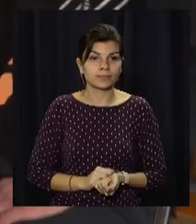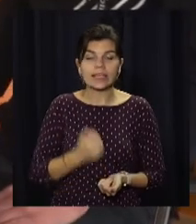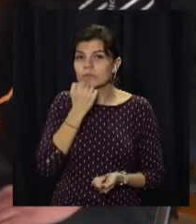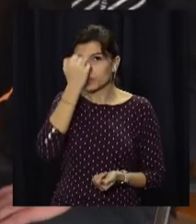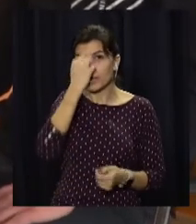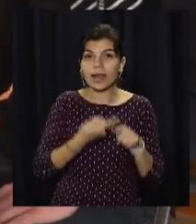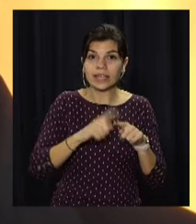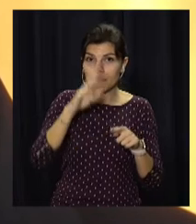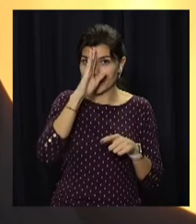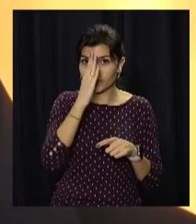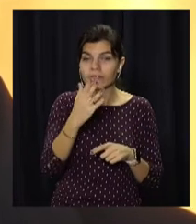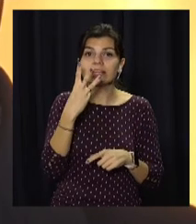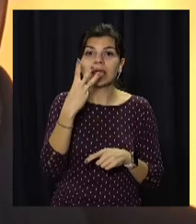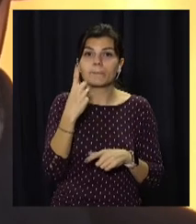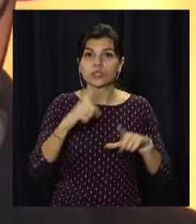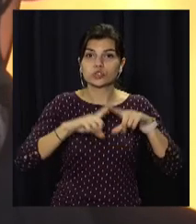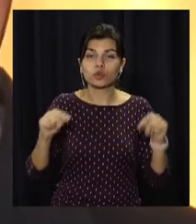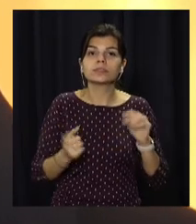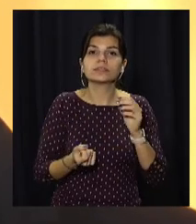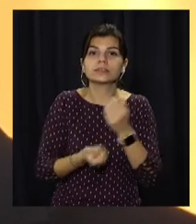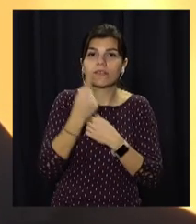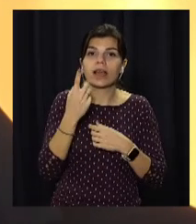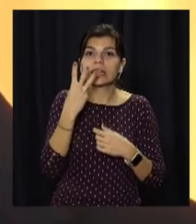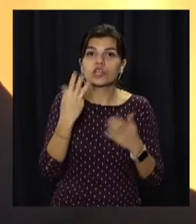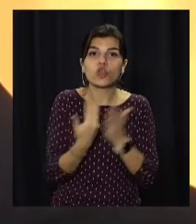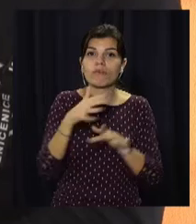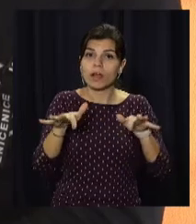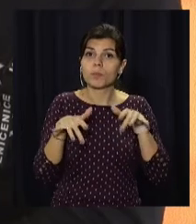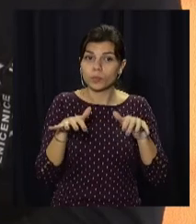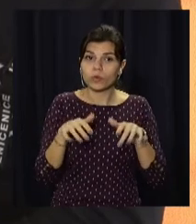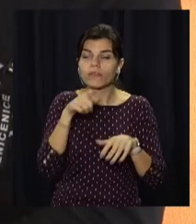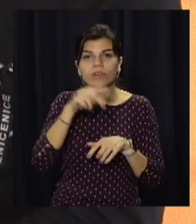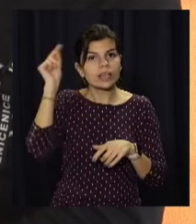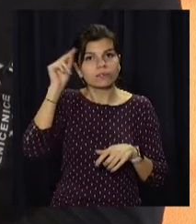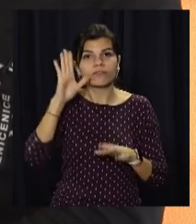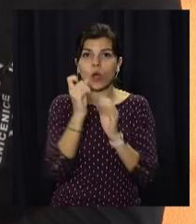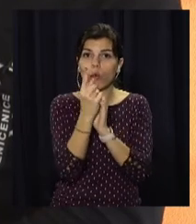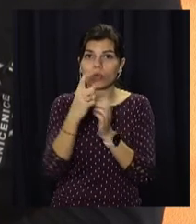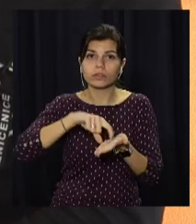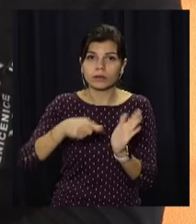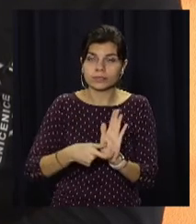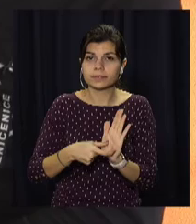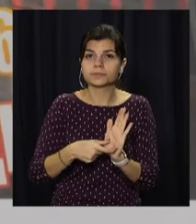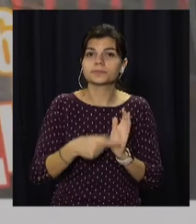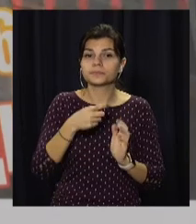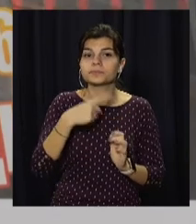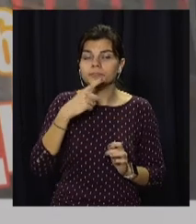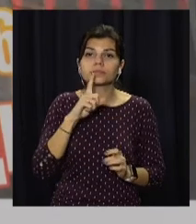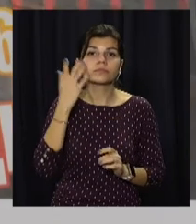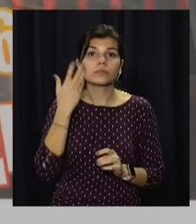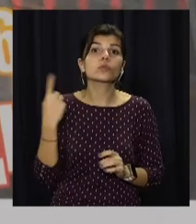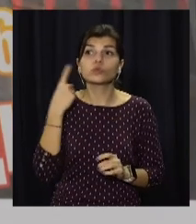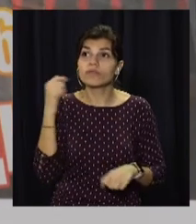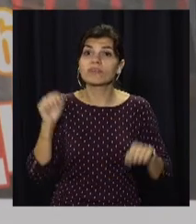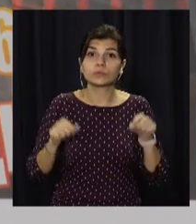Завдяки цьому хлопцю у 31-й школі з'являться три новенькі комп'ютери. Він навчається в 11-му класі. Говорить, коли почув